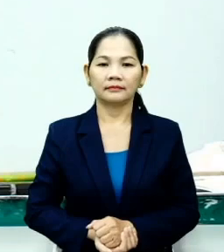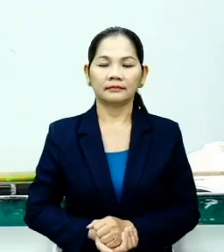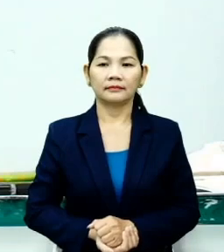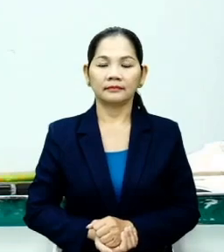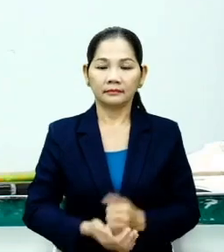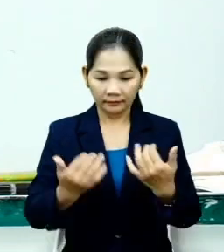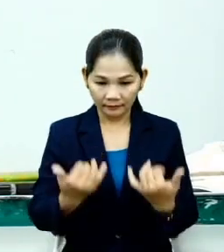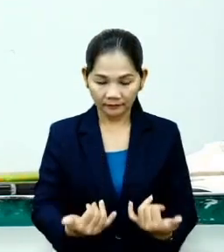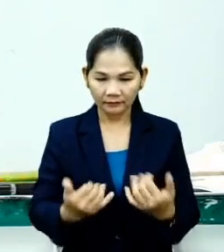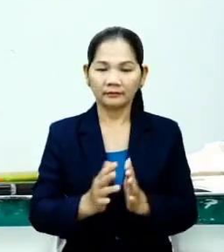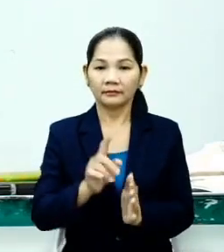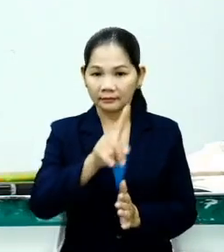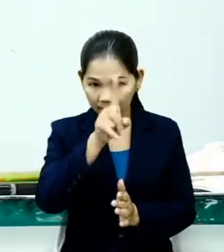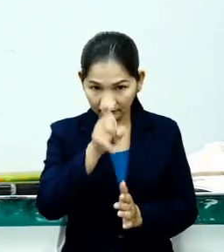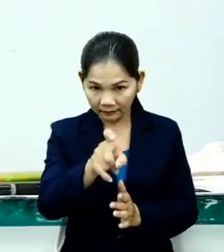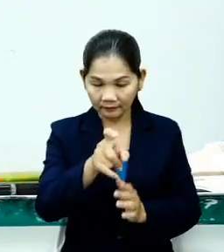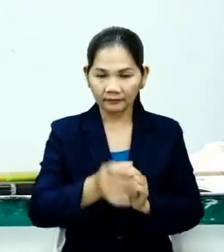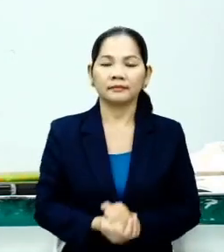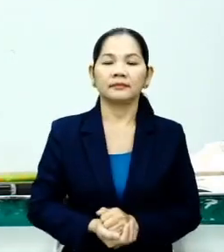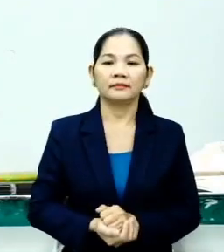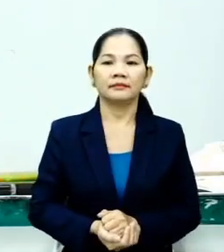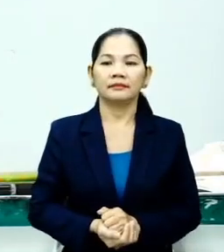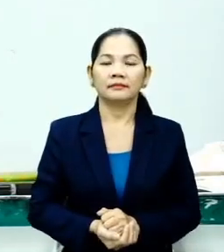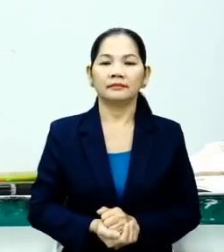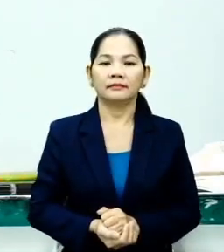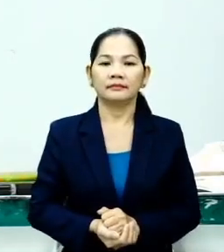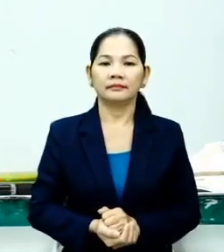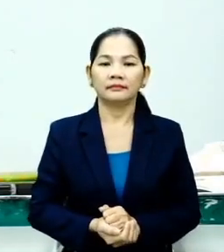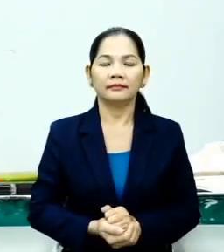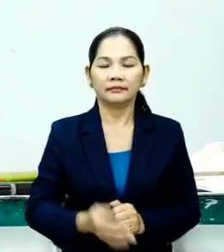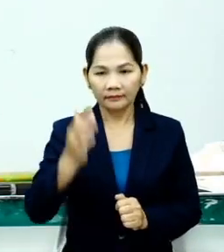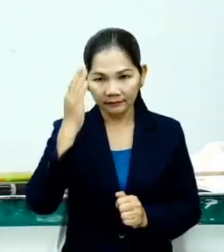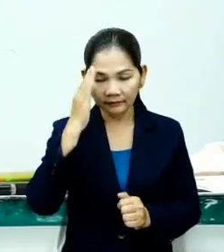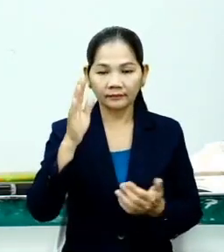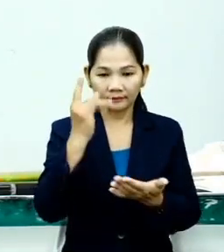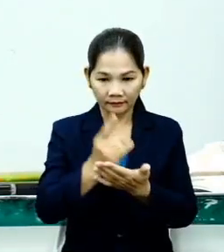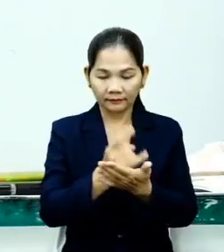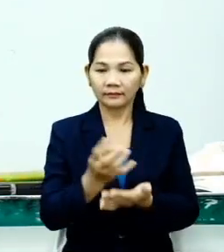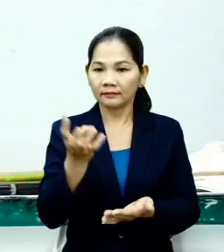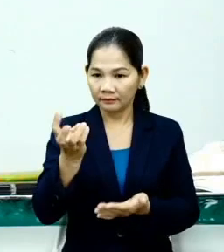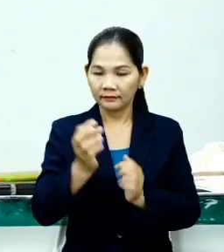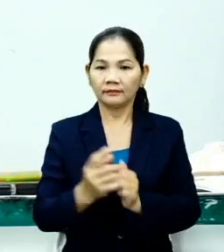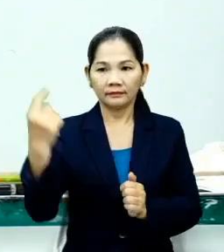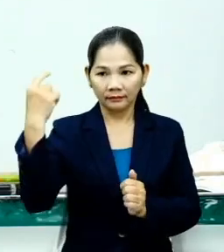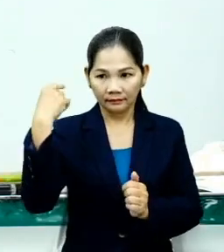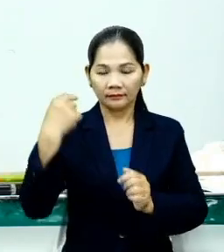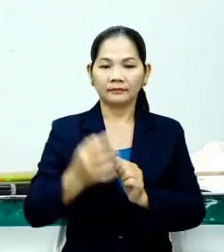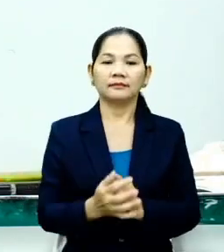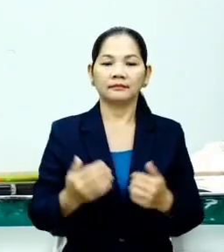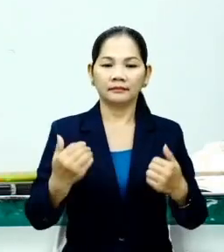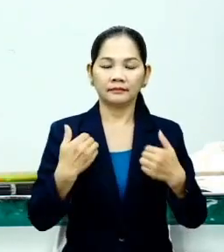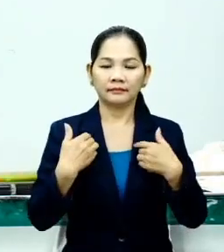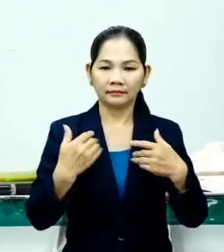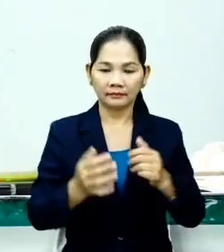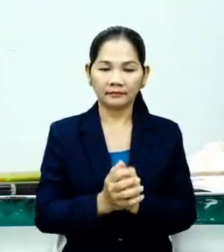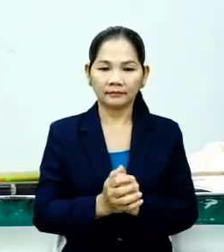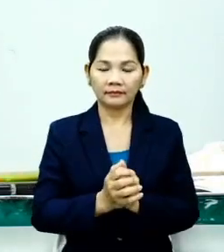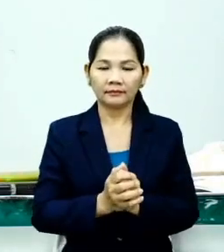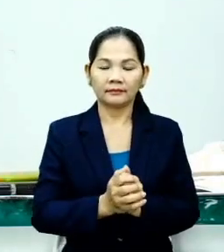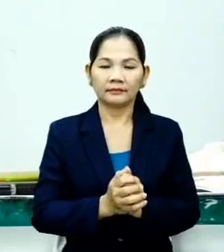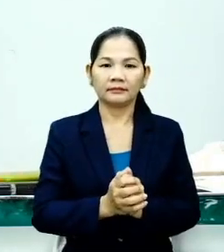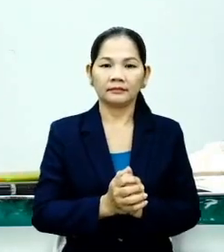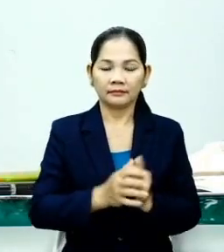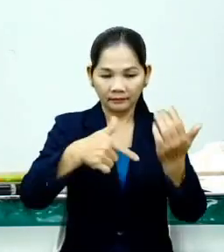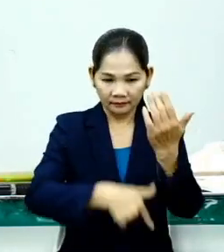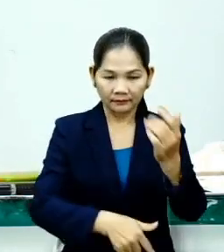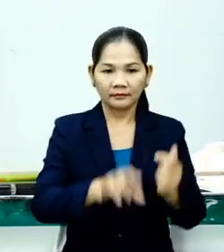Chà, ai lớn nè cổ xua con. Chà, nè cổ rùm lực mê riêng chà bẩn tĩnh nè con. Chà, cá pi mà sao mênh. Chà, ta ở trên trên nè phía chân